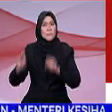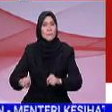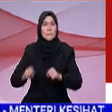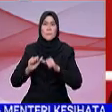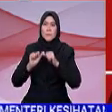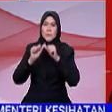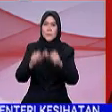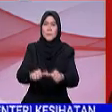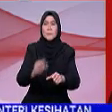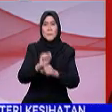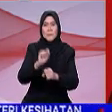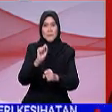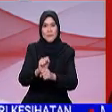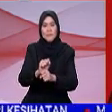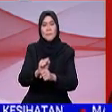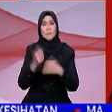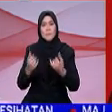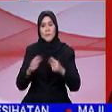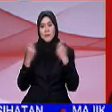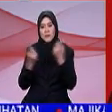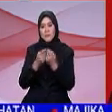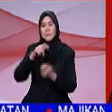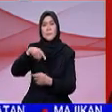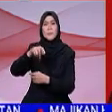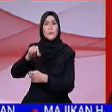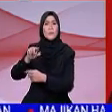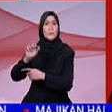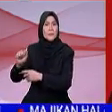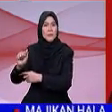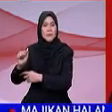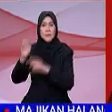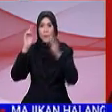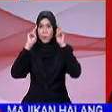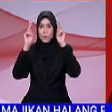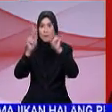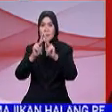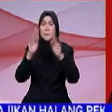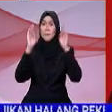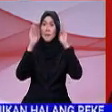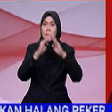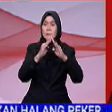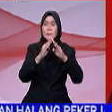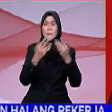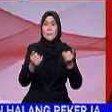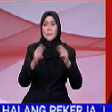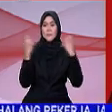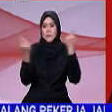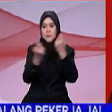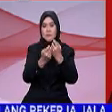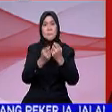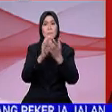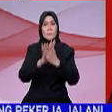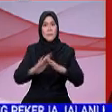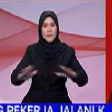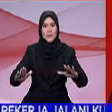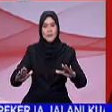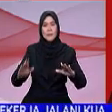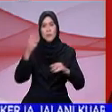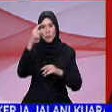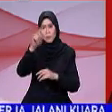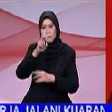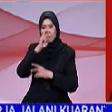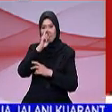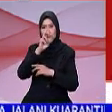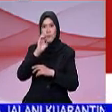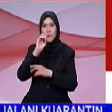tugas mereka. Pasukan Gerakan Am PGA Batalion 7 Kuantan Pahang antara pasukan keselamatan utama yang menjalankan penugasan